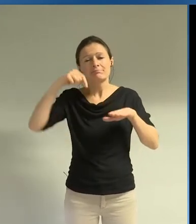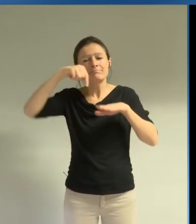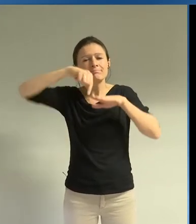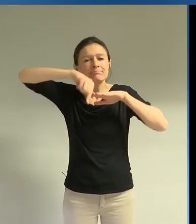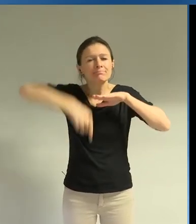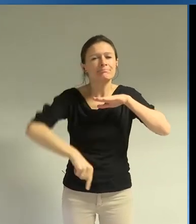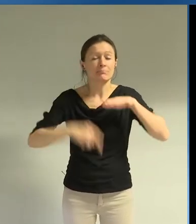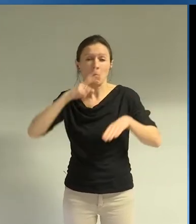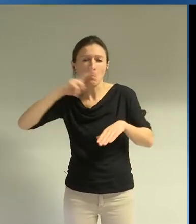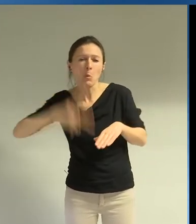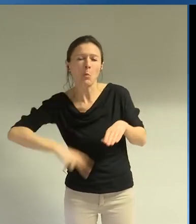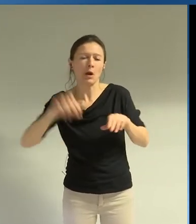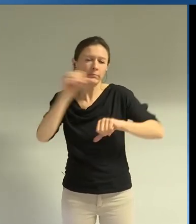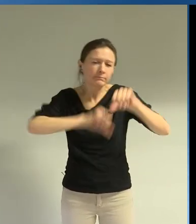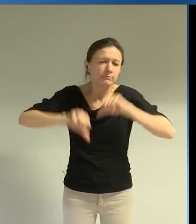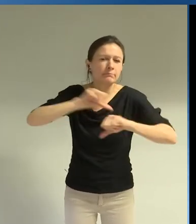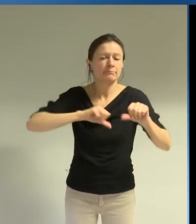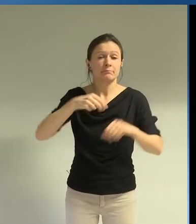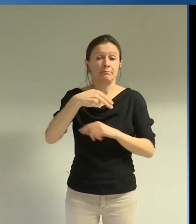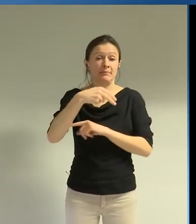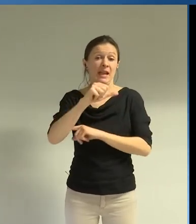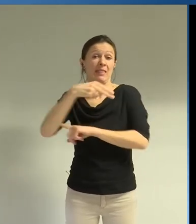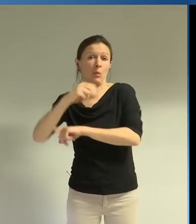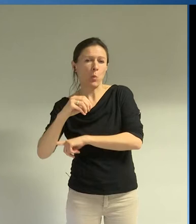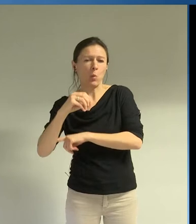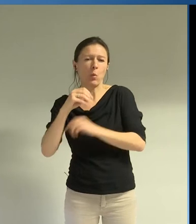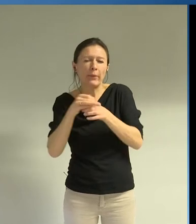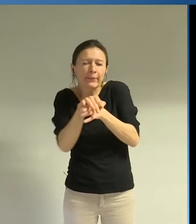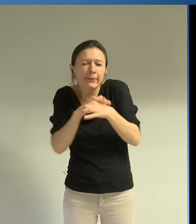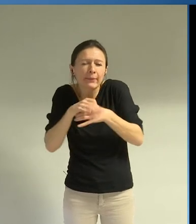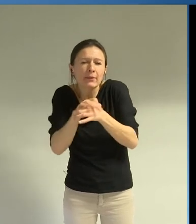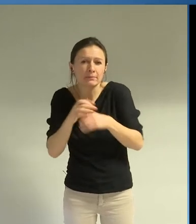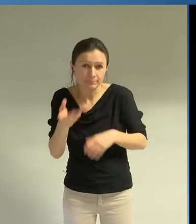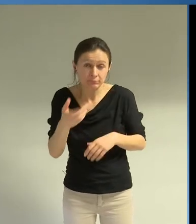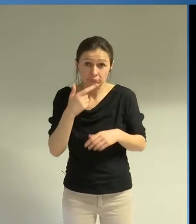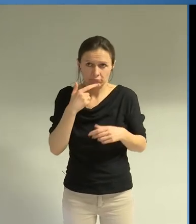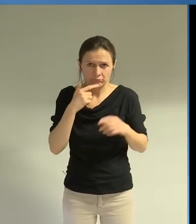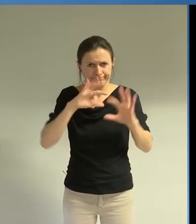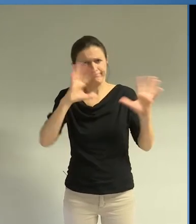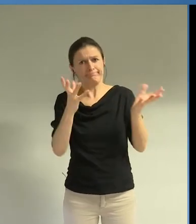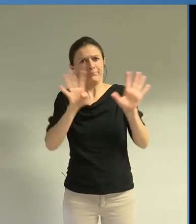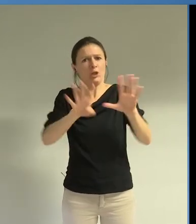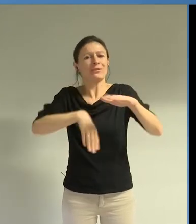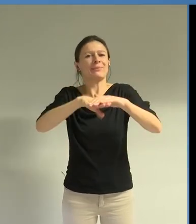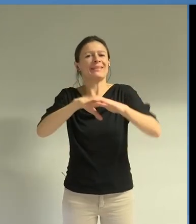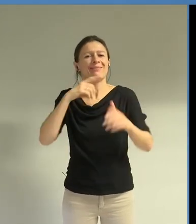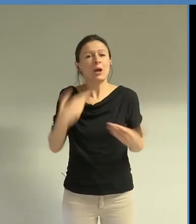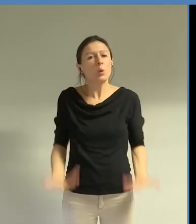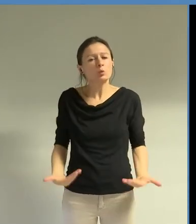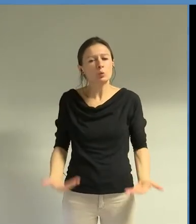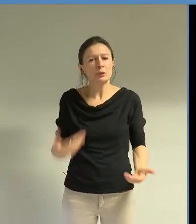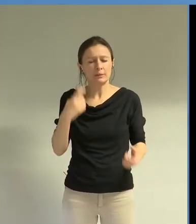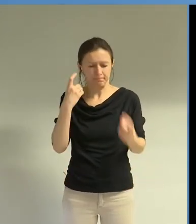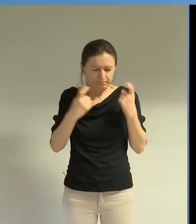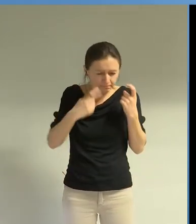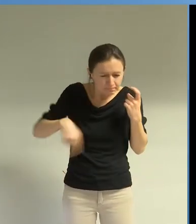nanoparticules donc la question qui se pose aujourd'hui à nous n'est plus de savoir si nous avons assez de ressources à exploiter